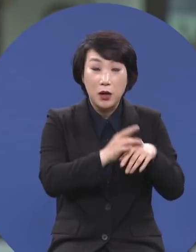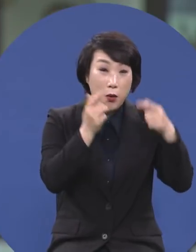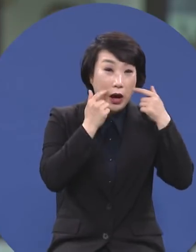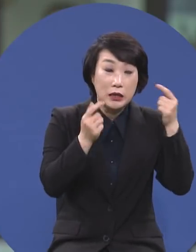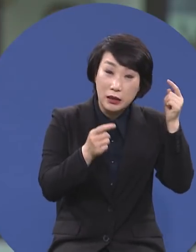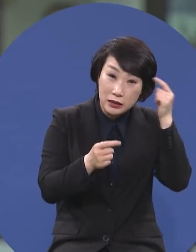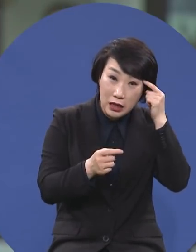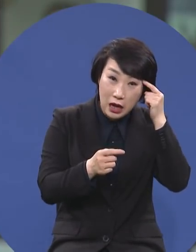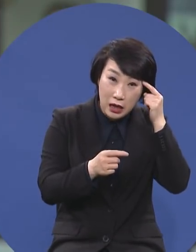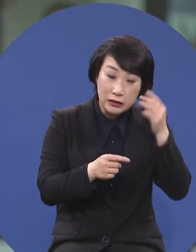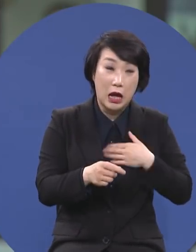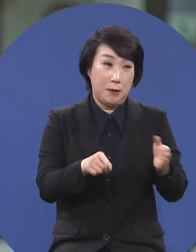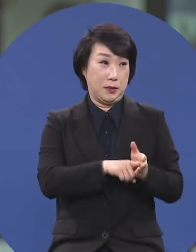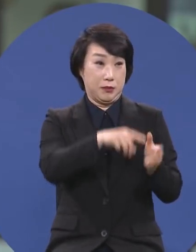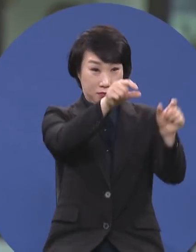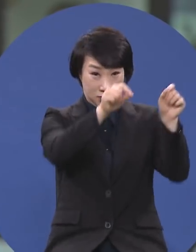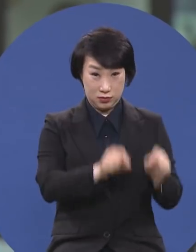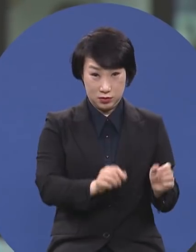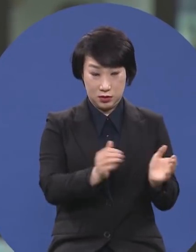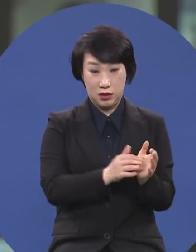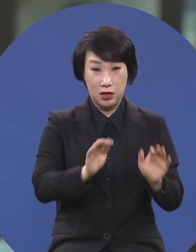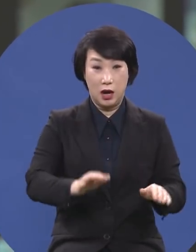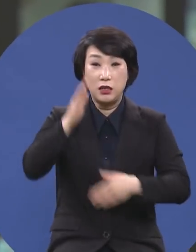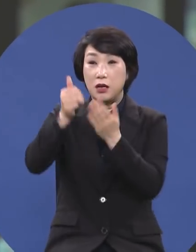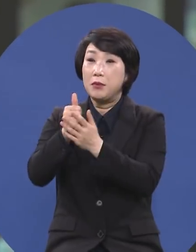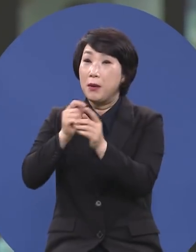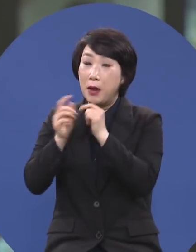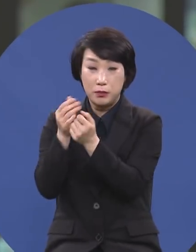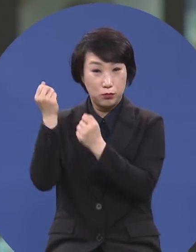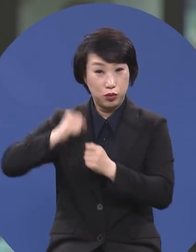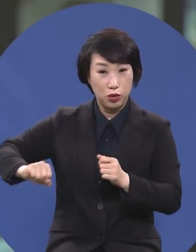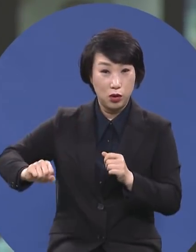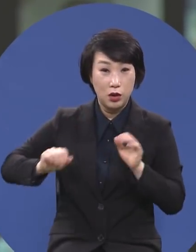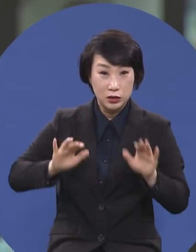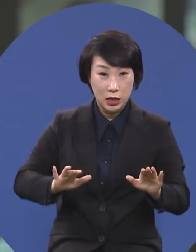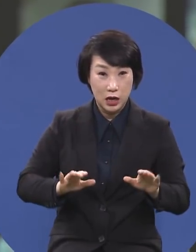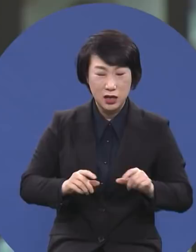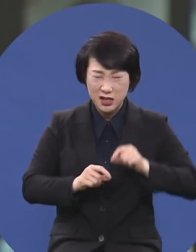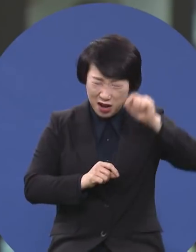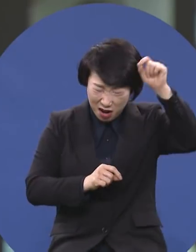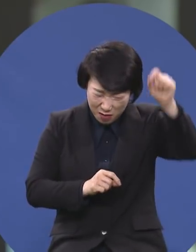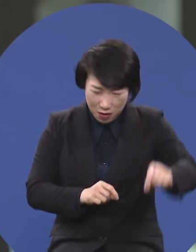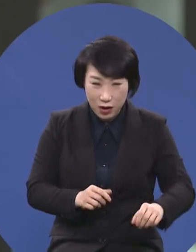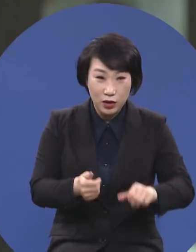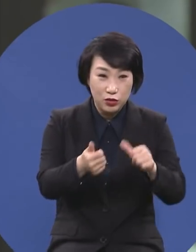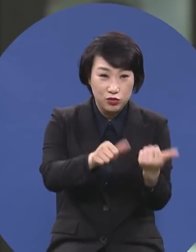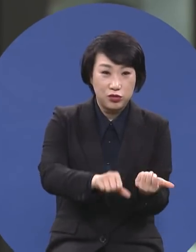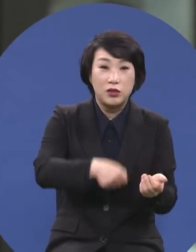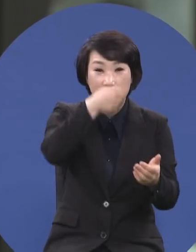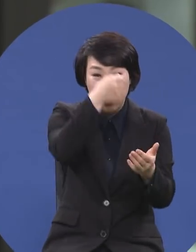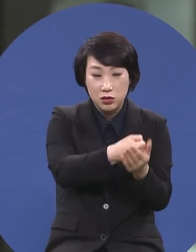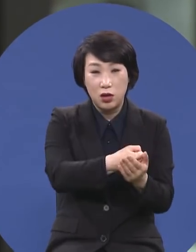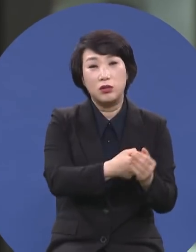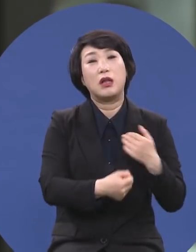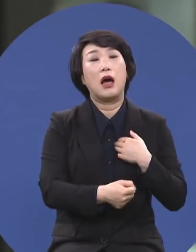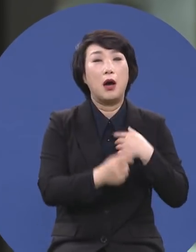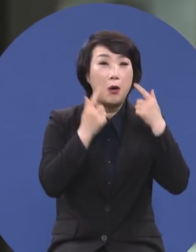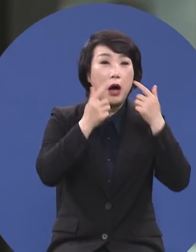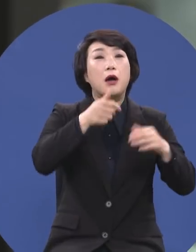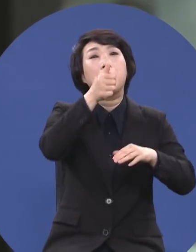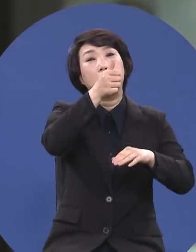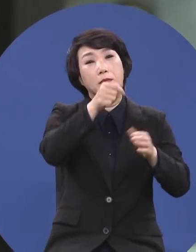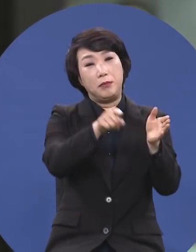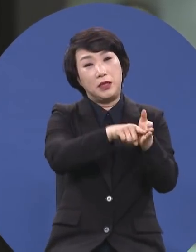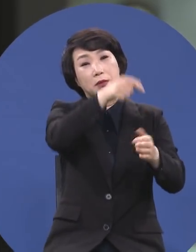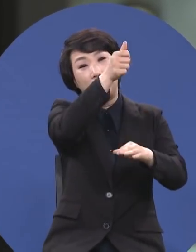자기의 믿음으로 가지고 하나님 말씀 불순종해서 영영 정령 죽음을 초래한 자기 확신의